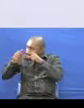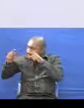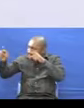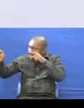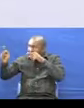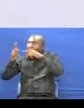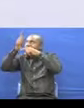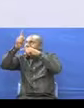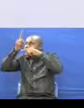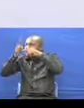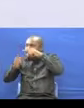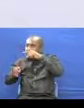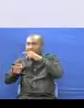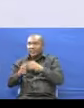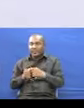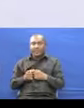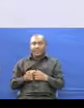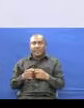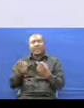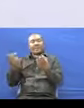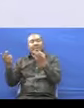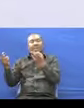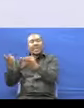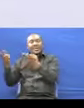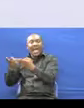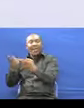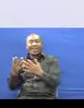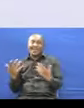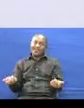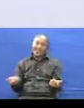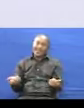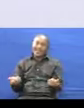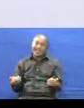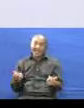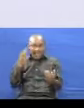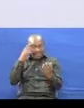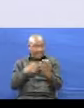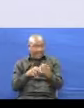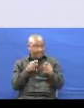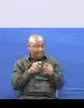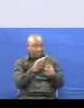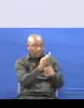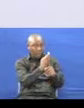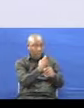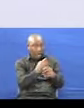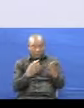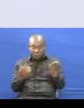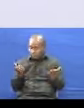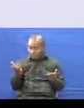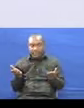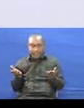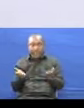na hapa unakata katikati. Weka tu sawa sawa. Hizi zinakwenda kutusaidia, ili duara na hili